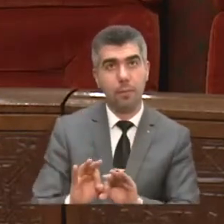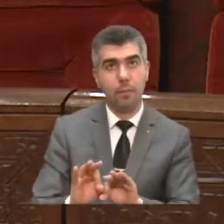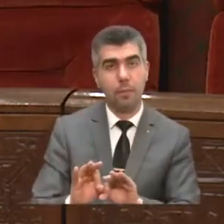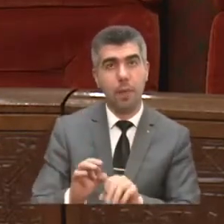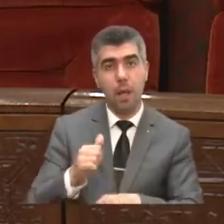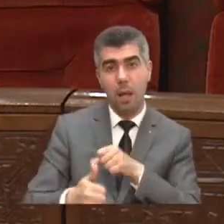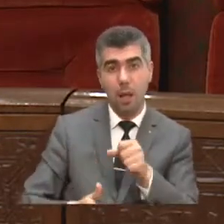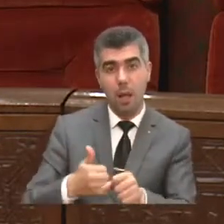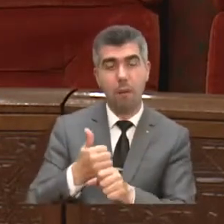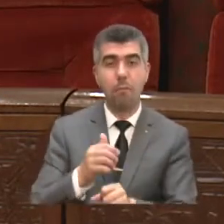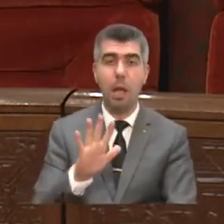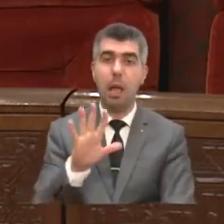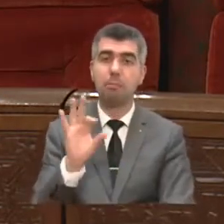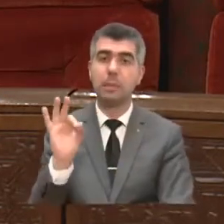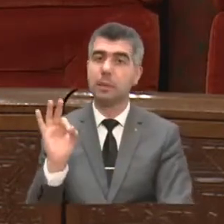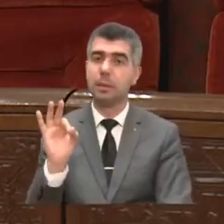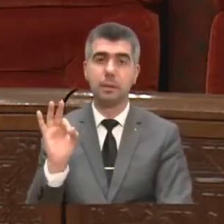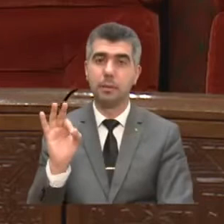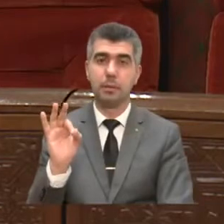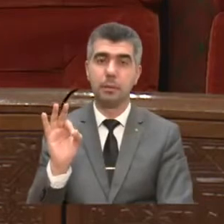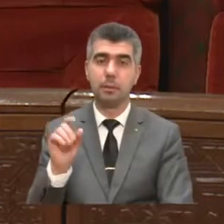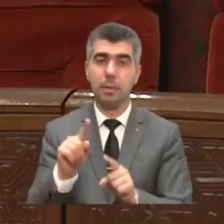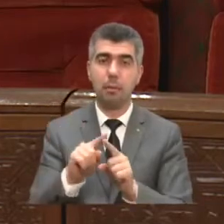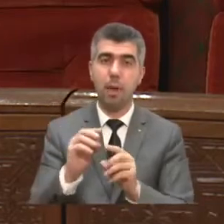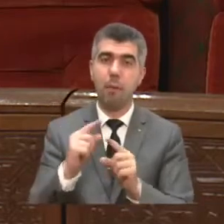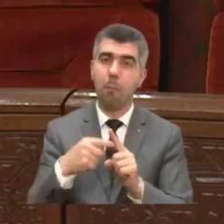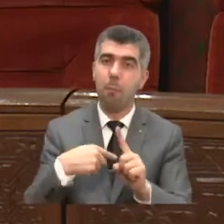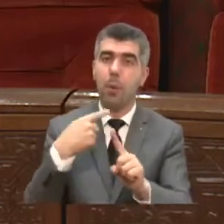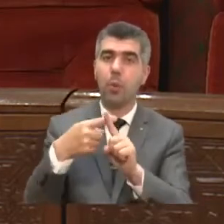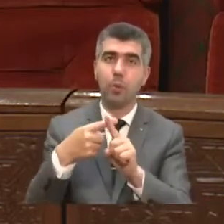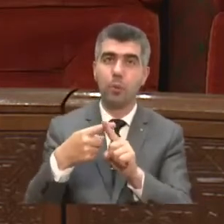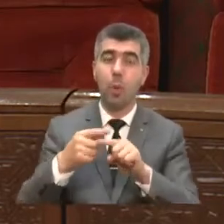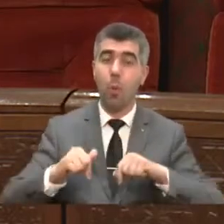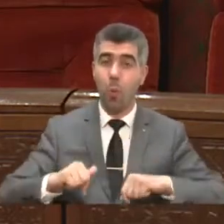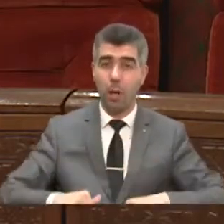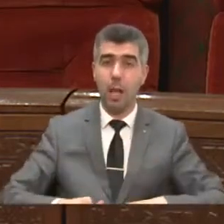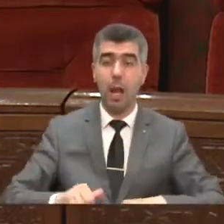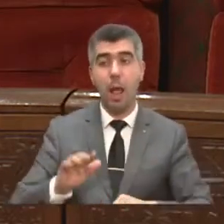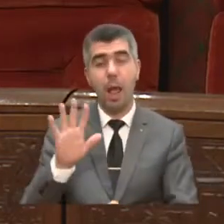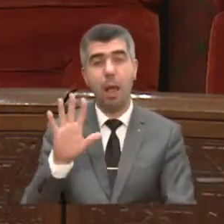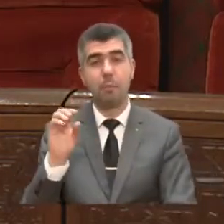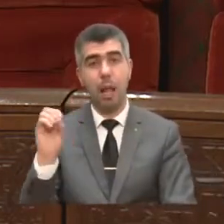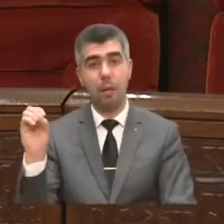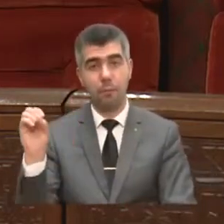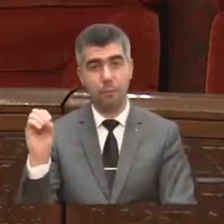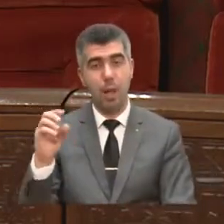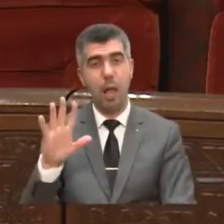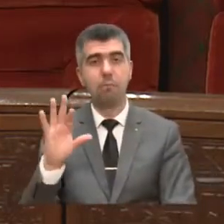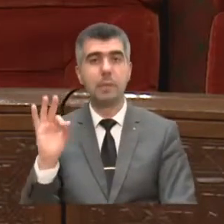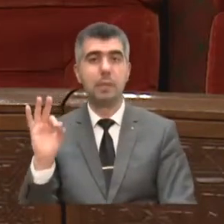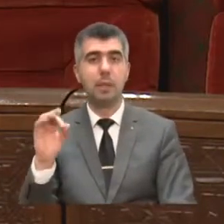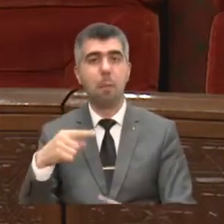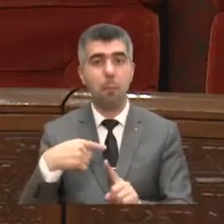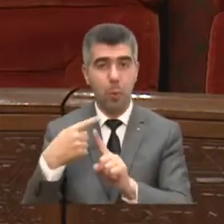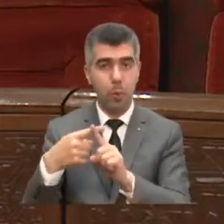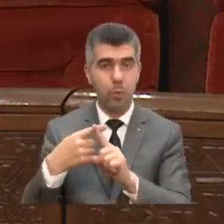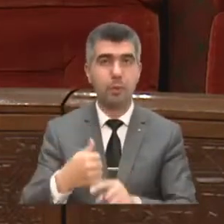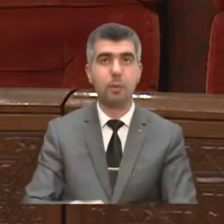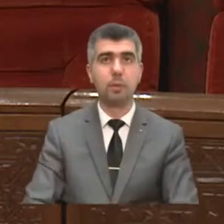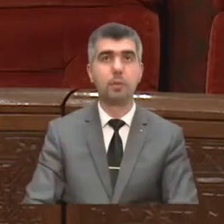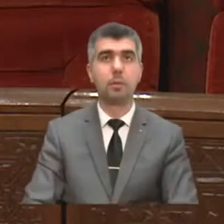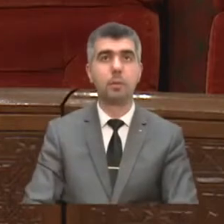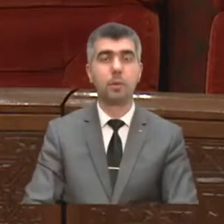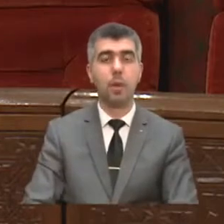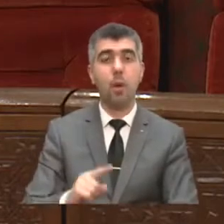عندنا 50 ديال لي بوست بيجيتير اللي تزادوا لنا. وزاره تبارك الله فيها 5000 وغادي نزيدوا 50 واحد. كانت هذه الوزاره